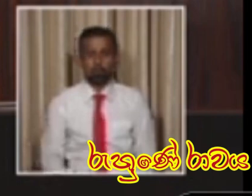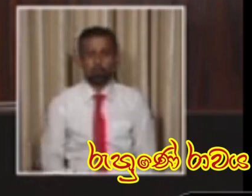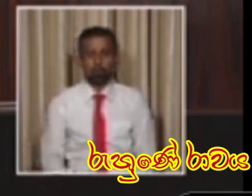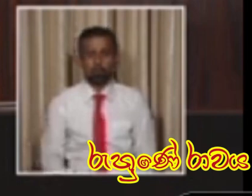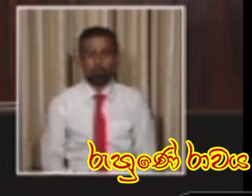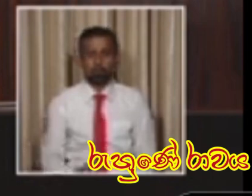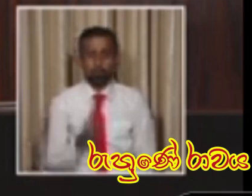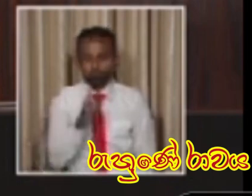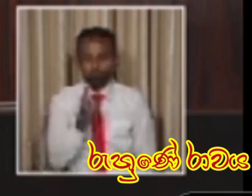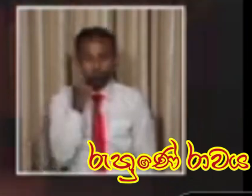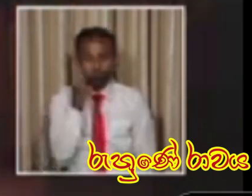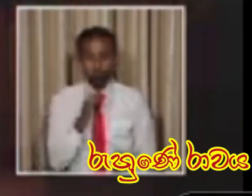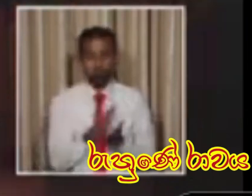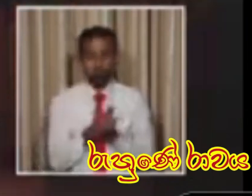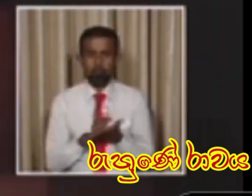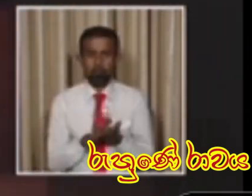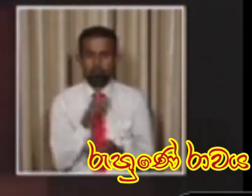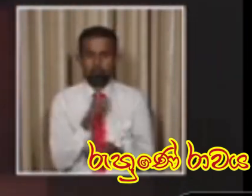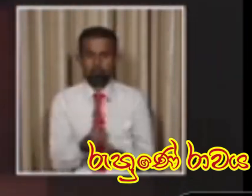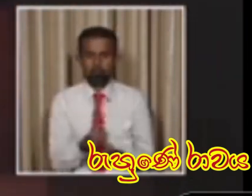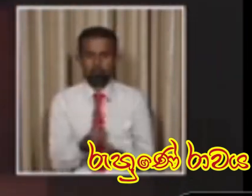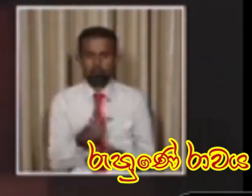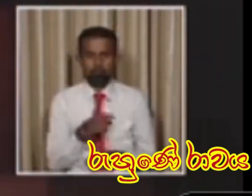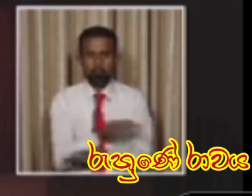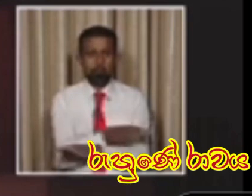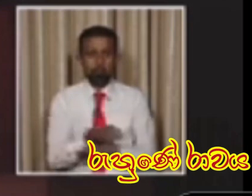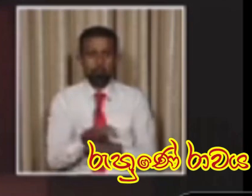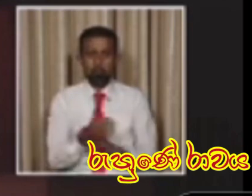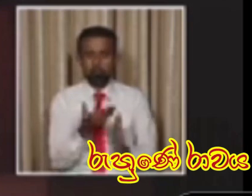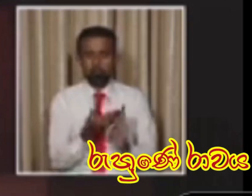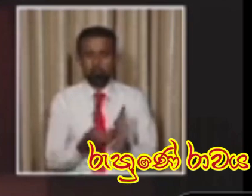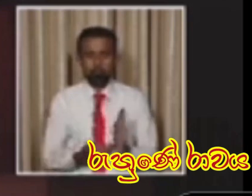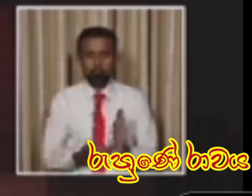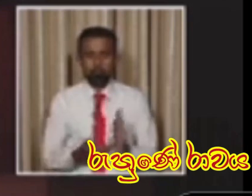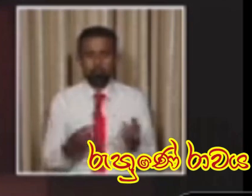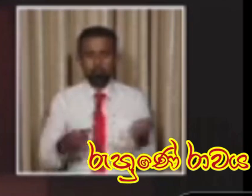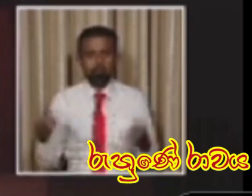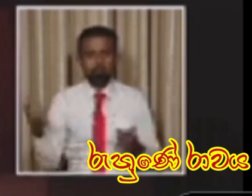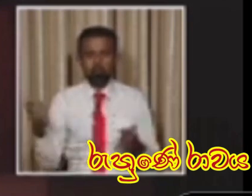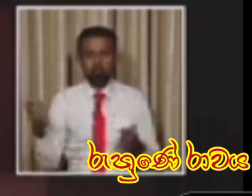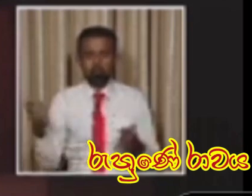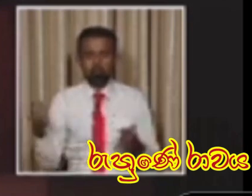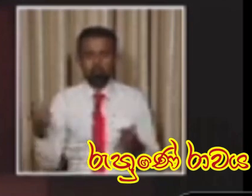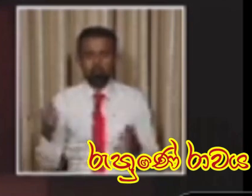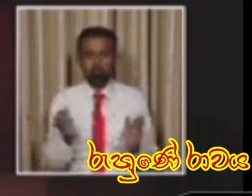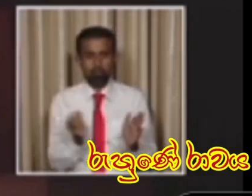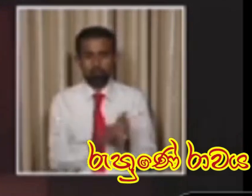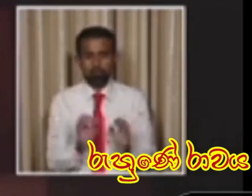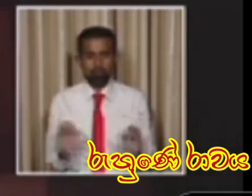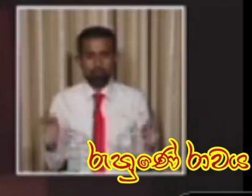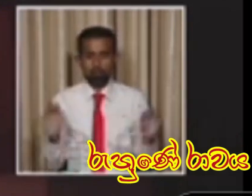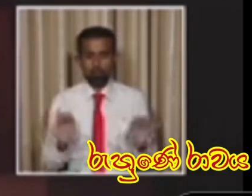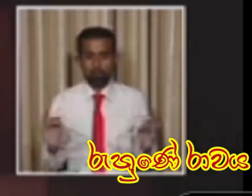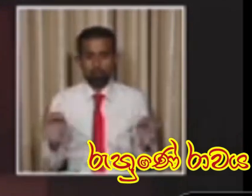මම එකක් පැහැදිලිව කියන්න කැමතියි. බ්ලූ ප්‍රින්ට් එකේ කිසිම තැනක විකුණා දැමීම ගැන සඳහන් කරලා නැහැ. එහෙම